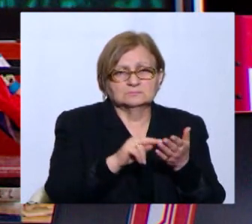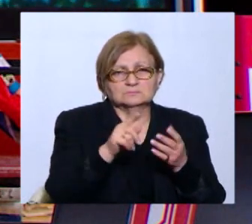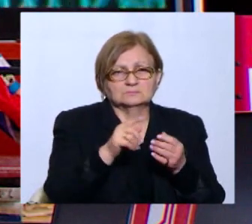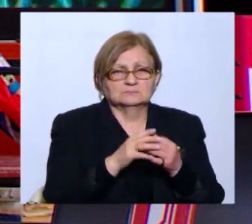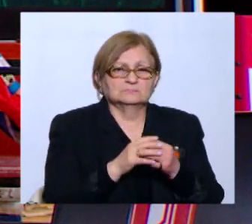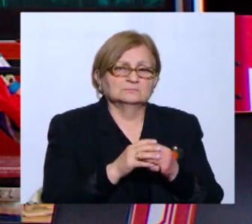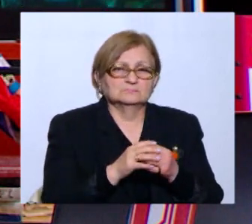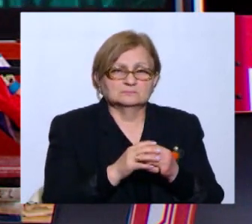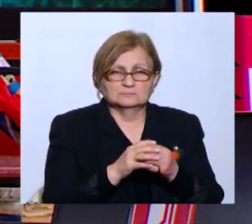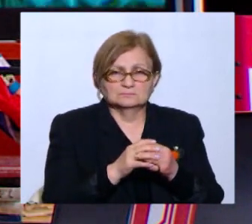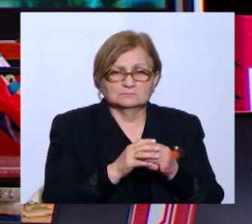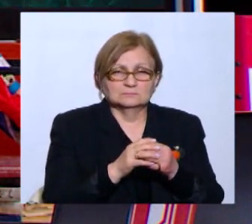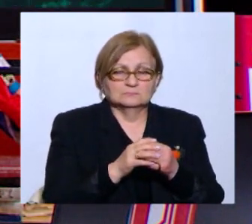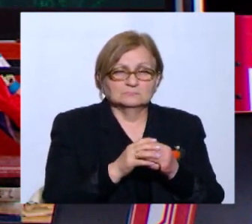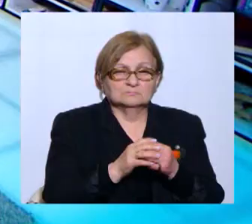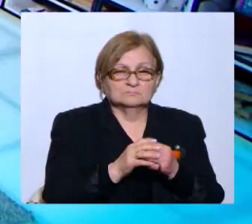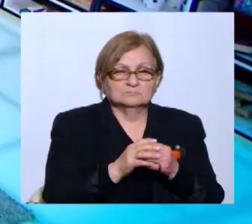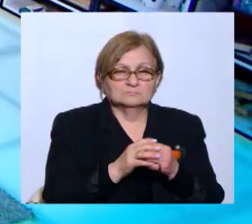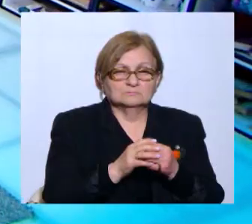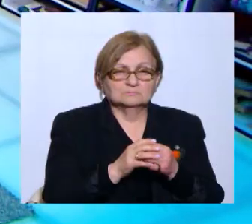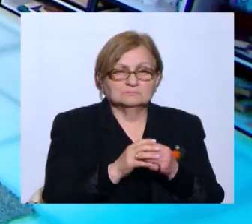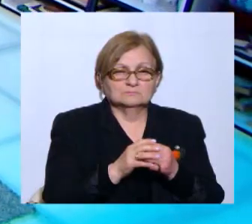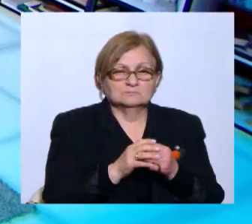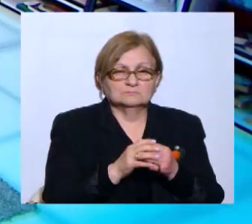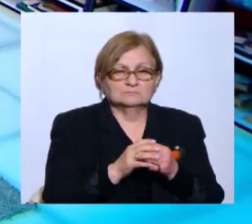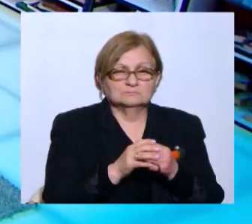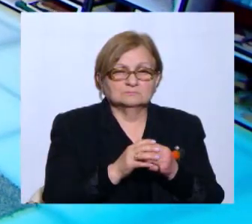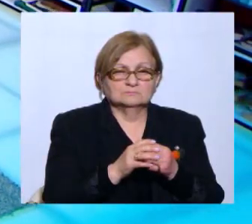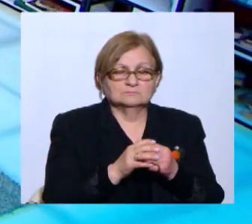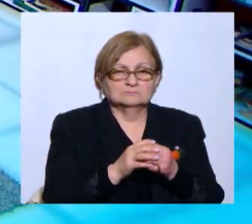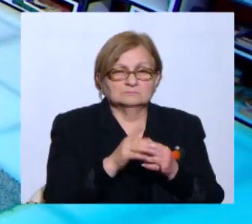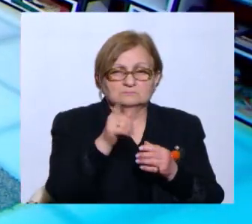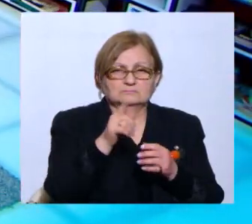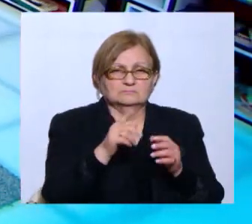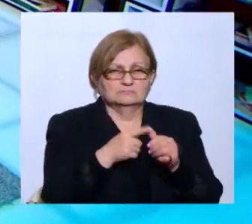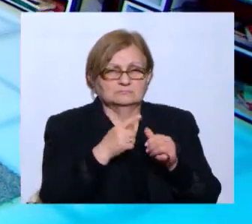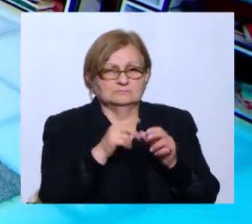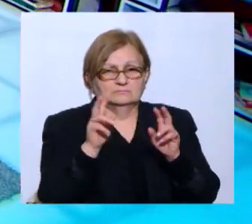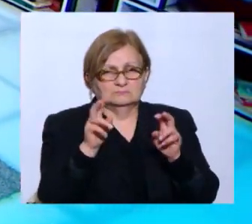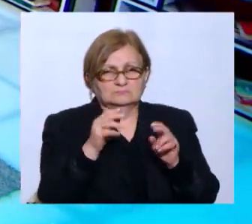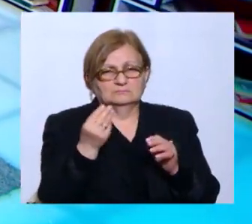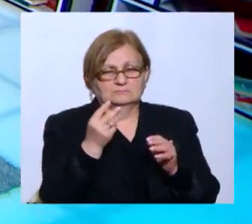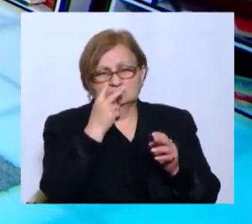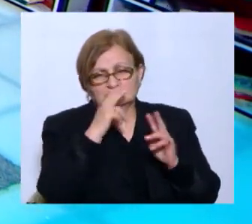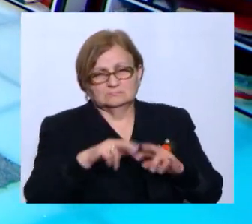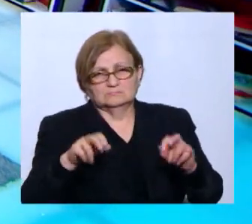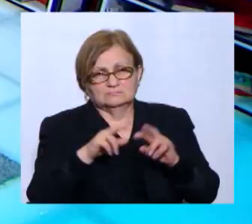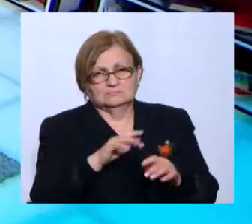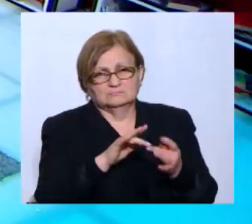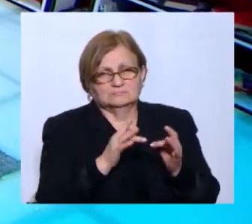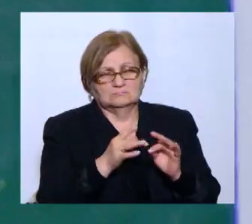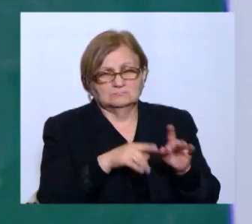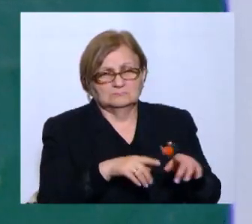არის კალკულატორი, კი ქვია კალკულატორი. მაგრამ ფუნქციები იგებათ ძალიან მოხერხებულად აი ამ